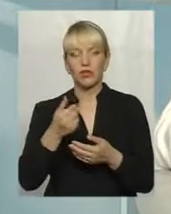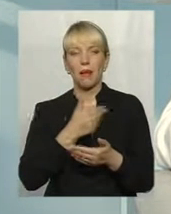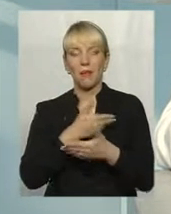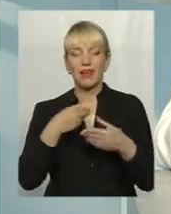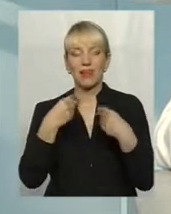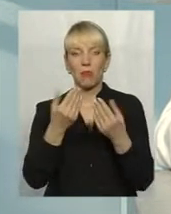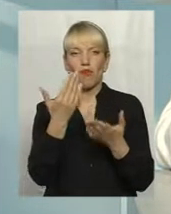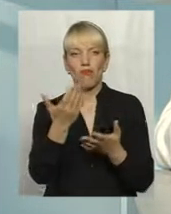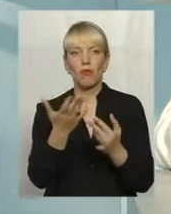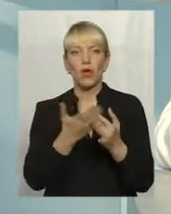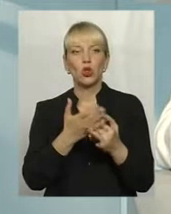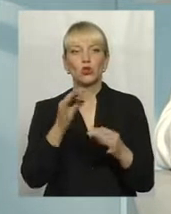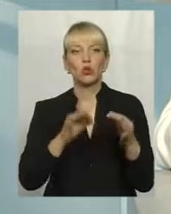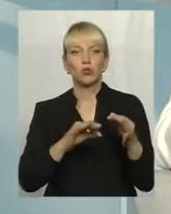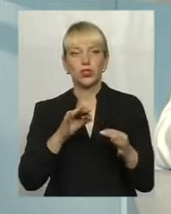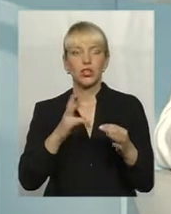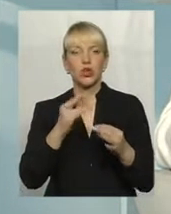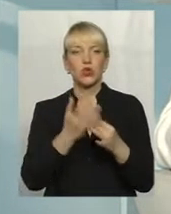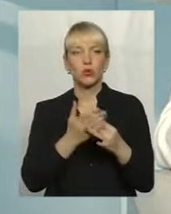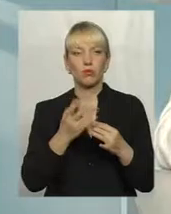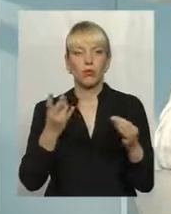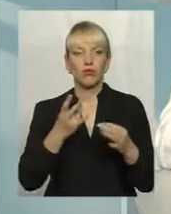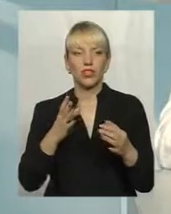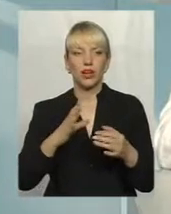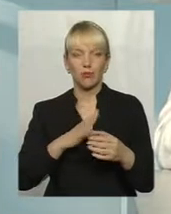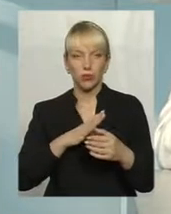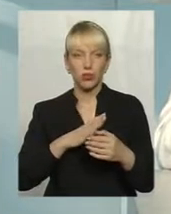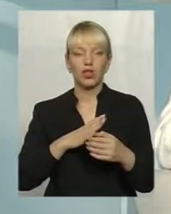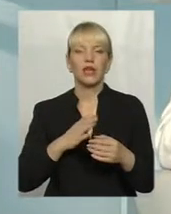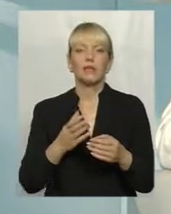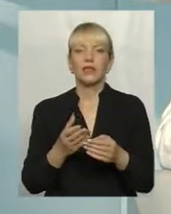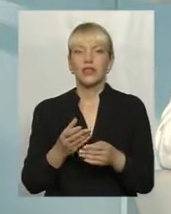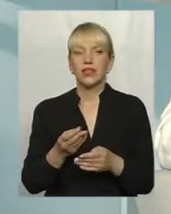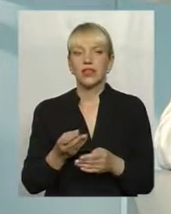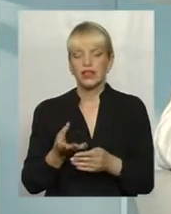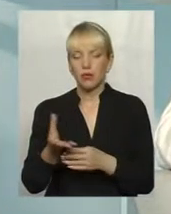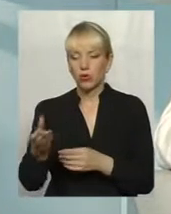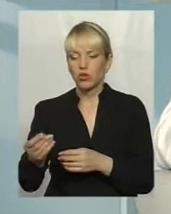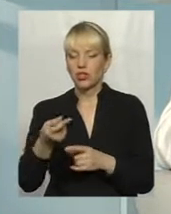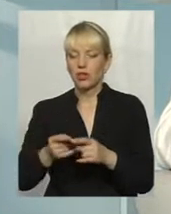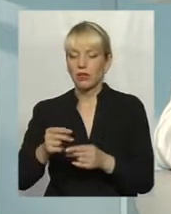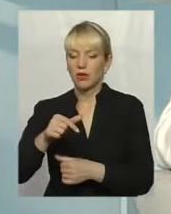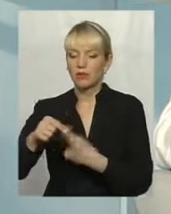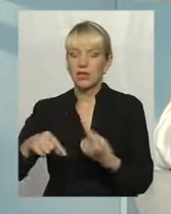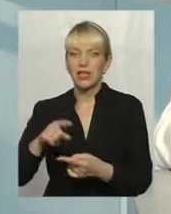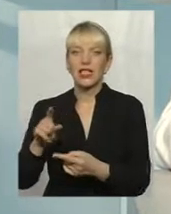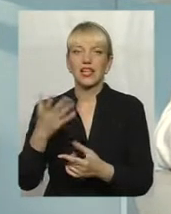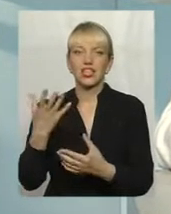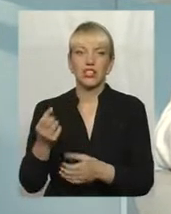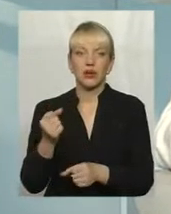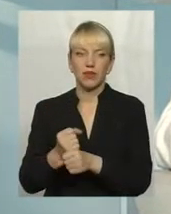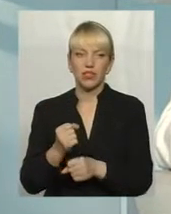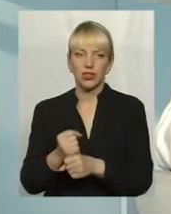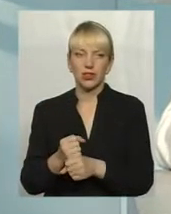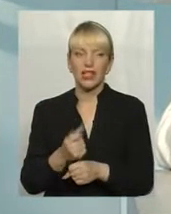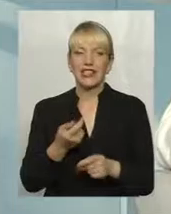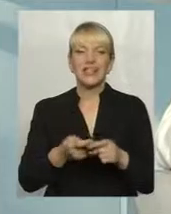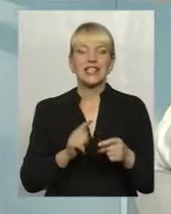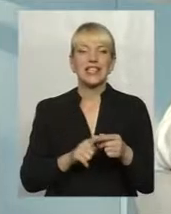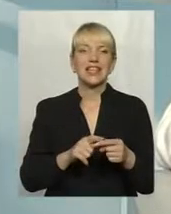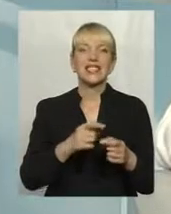Але субсидія має бути згенерована тими бізнесами, які ще працюють. Тому це страх не тільки тих людей, які не можуть сплатити тарифи,